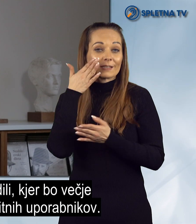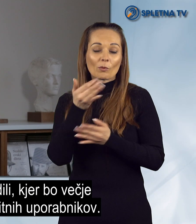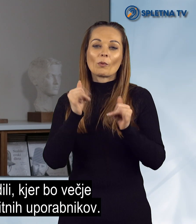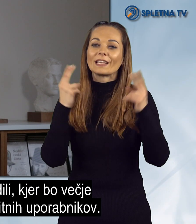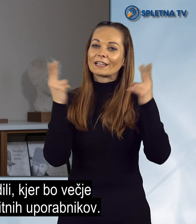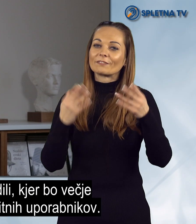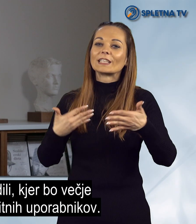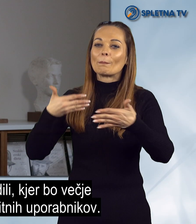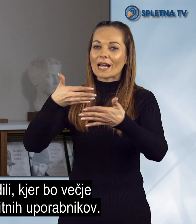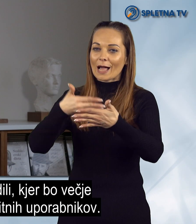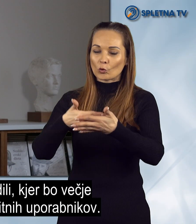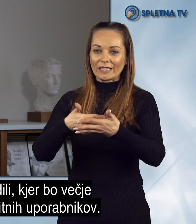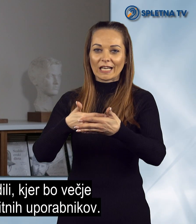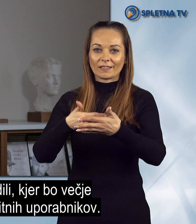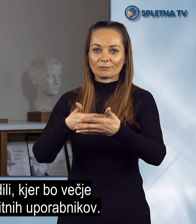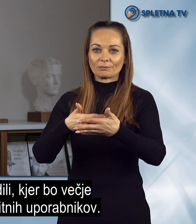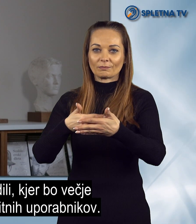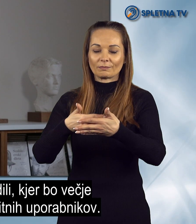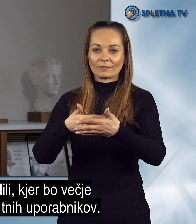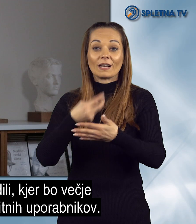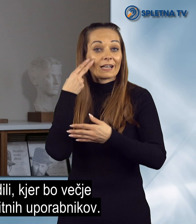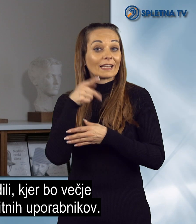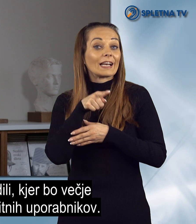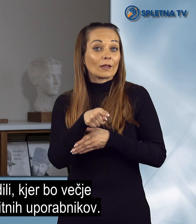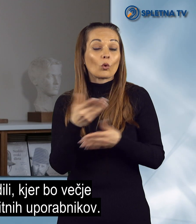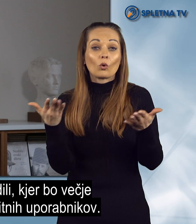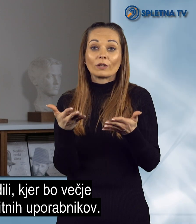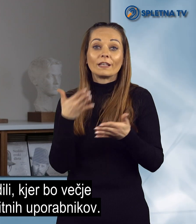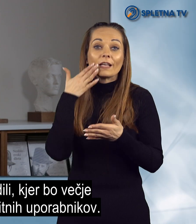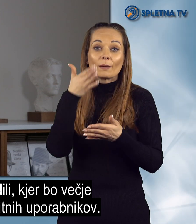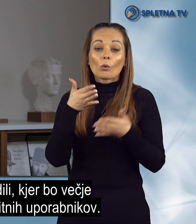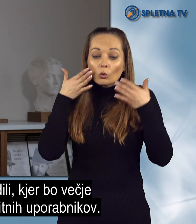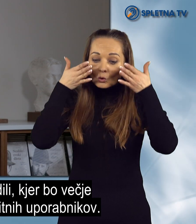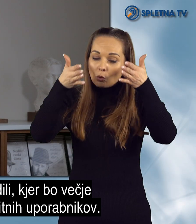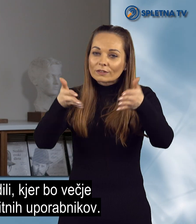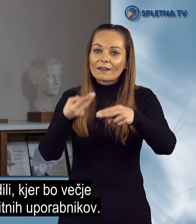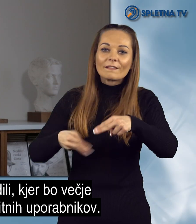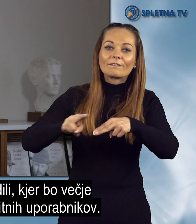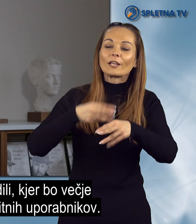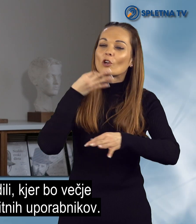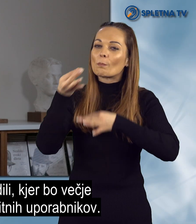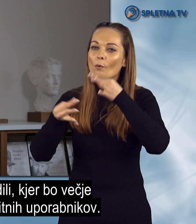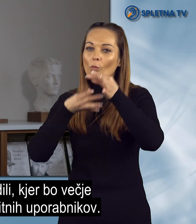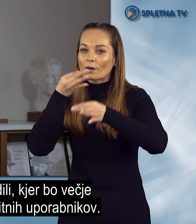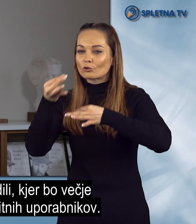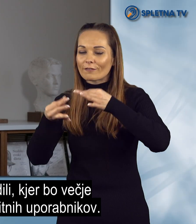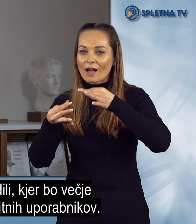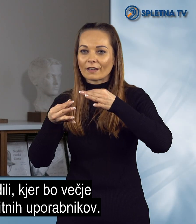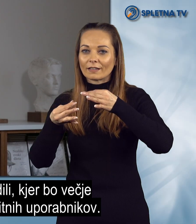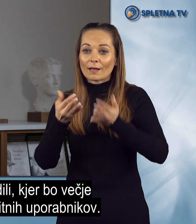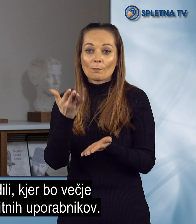Se bomo pa seveda prilagodili glede na to, kje bo skoncentrirano večje povpraševanje